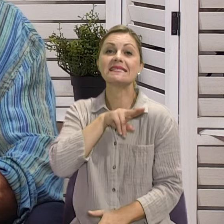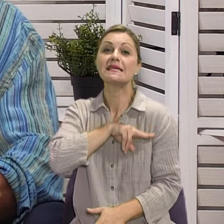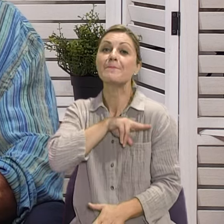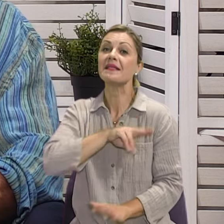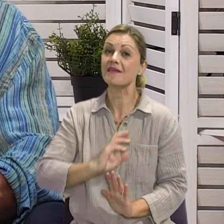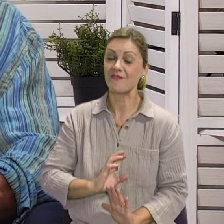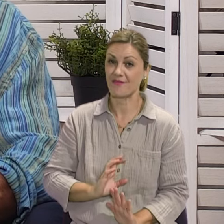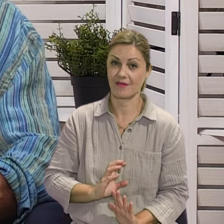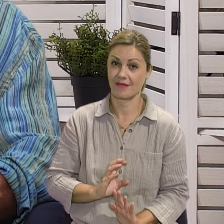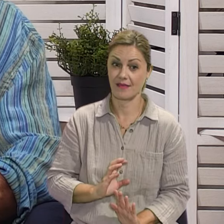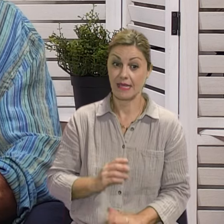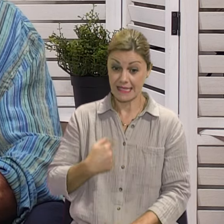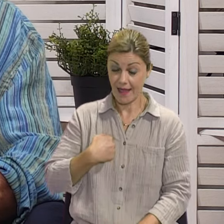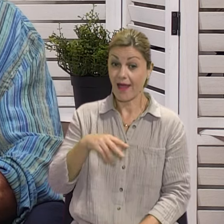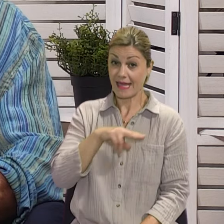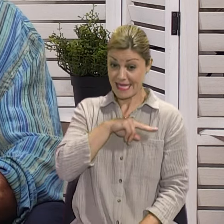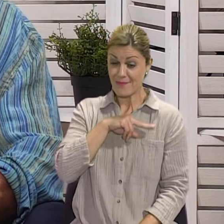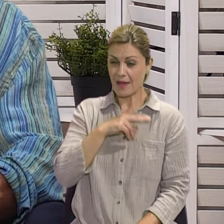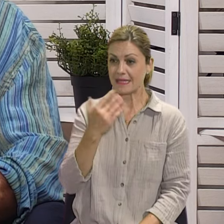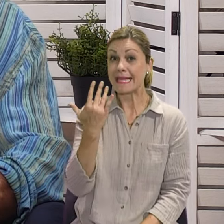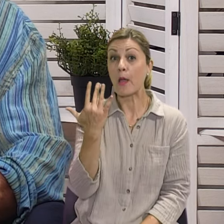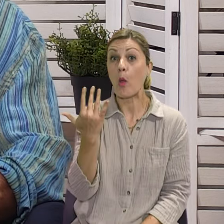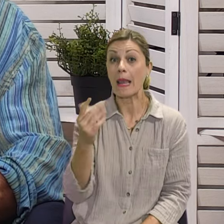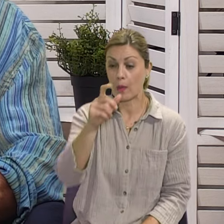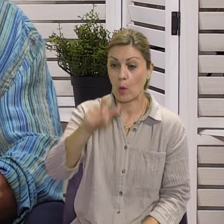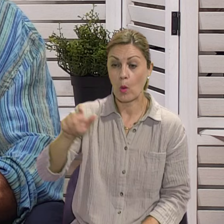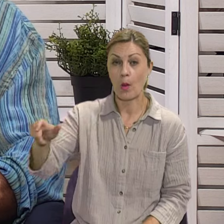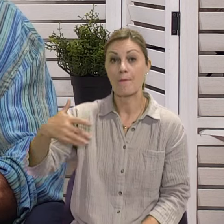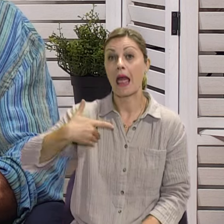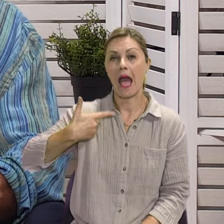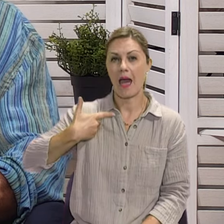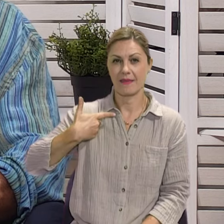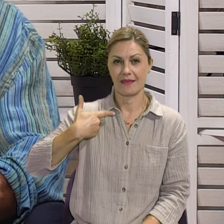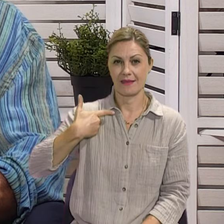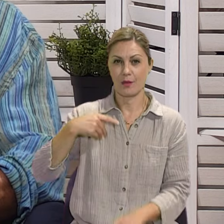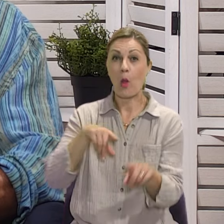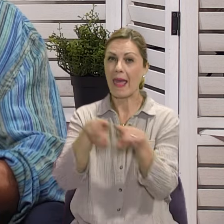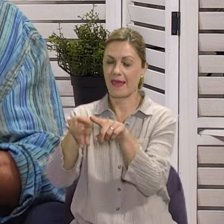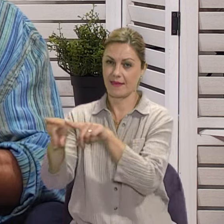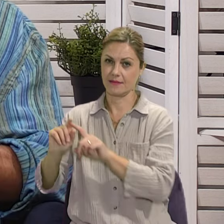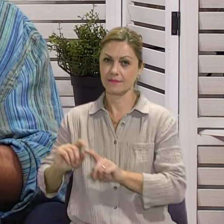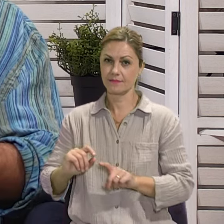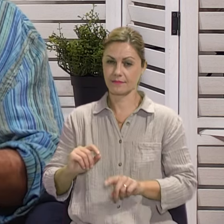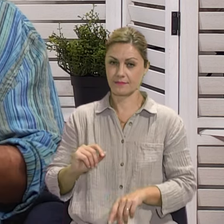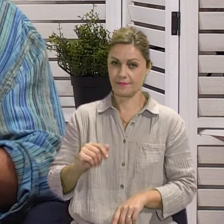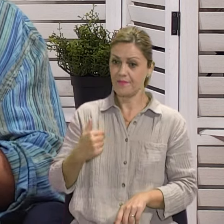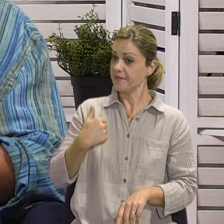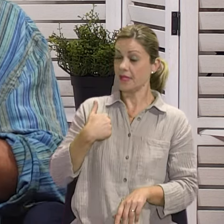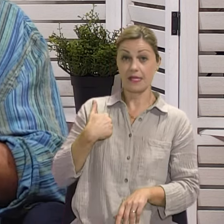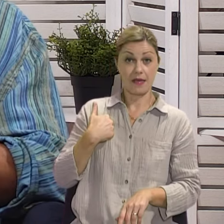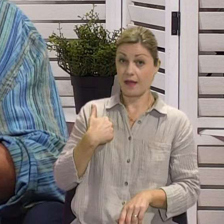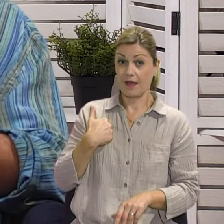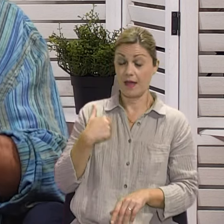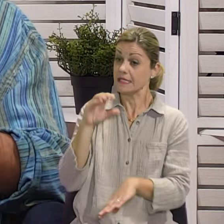svojih dobrih, mladih, dragih kolega. I uvijek kad smo pričali na način, ajde daj,